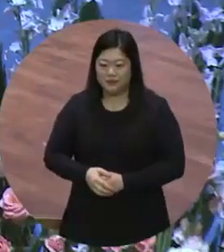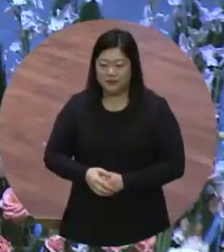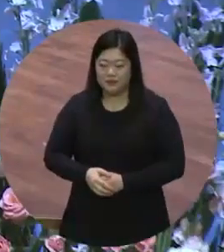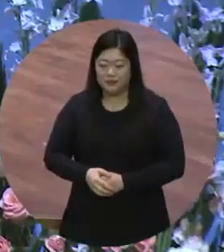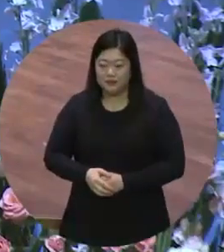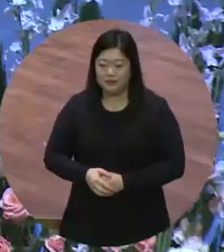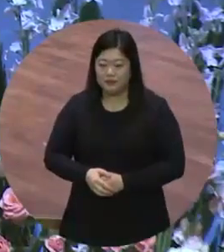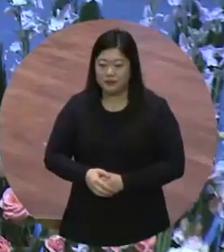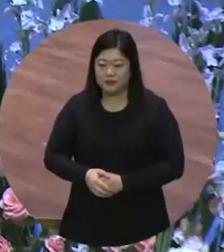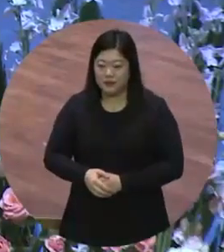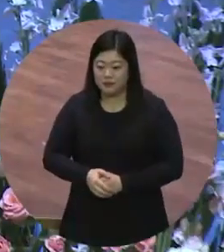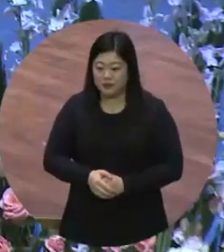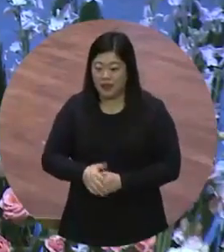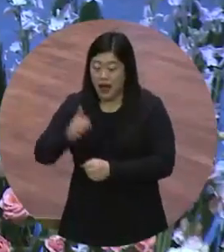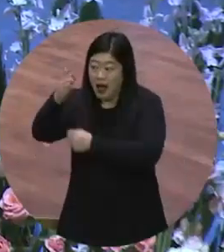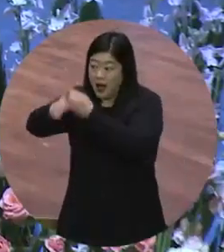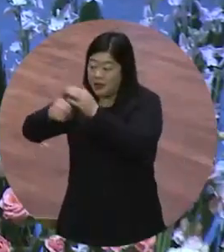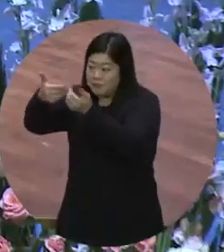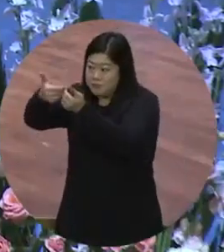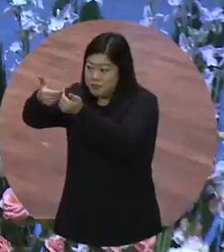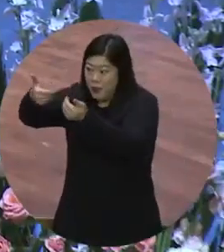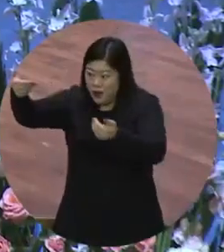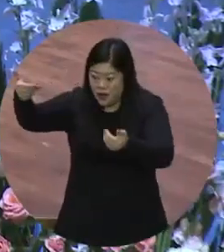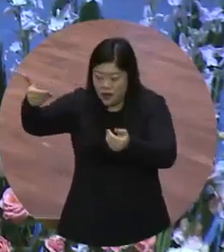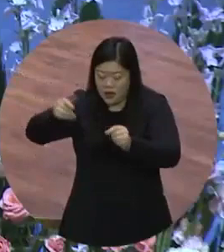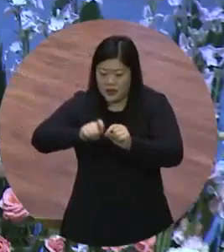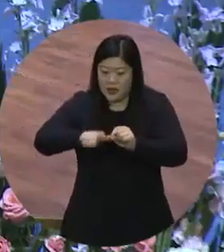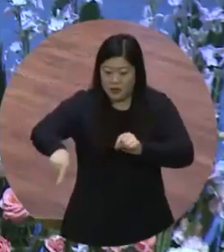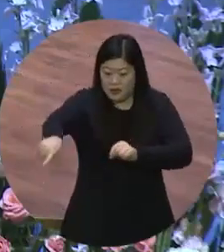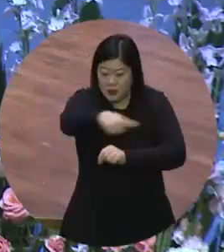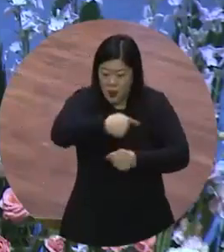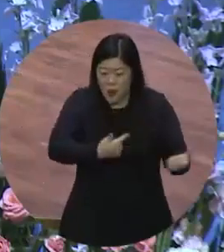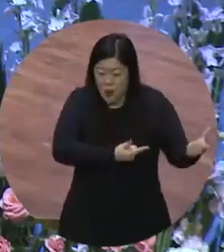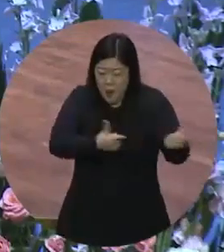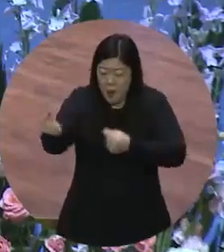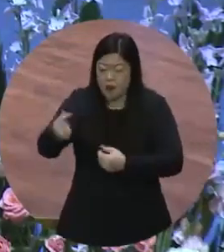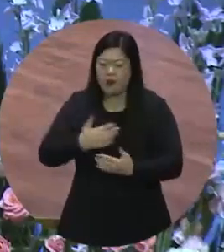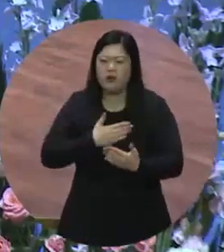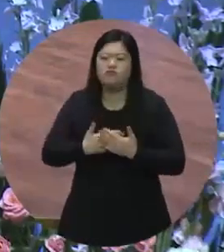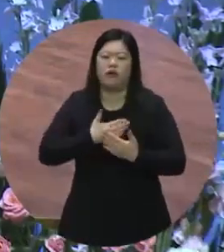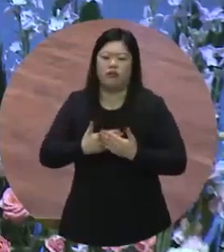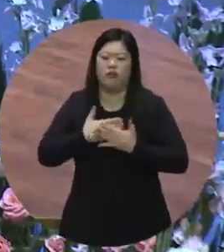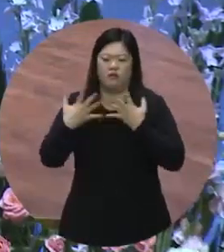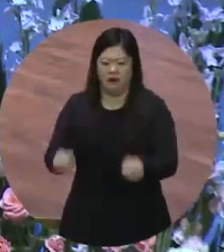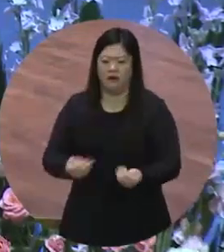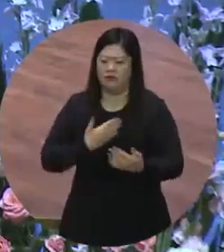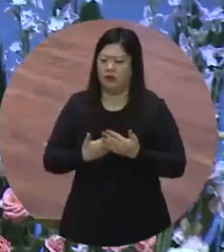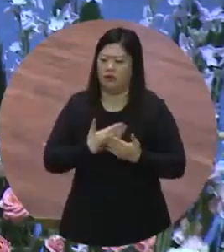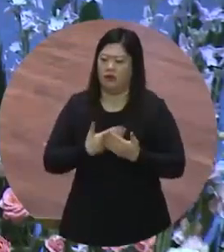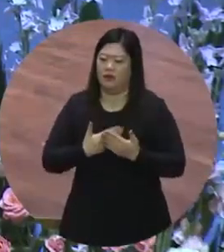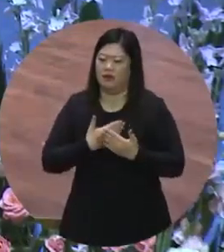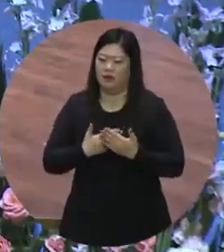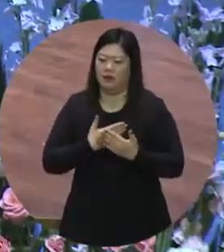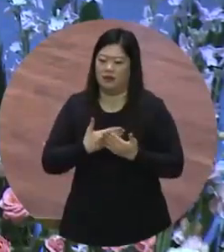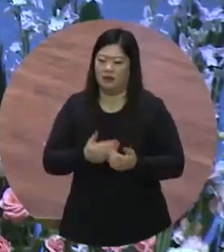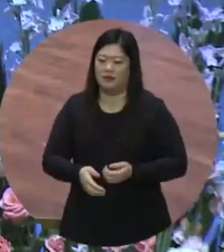평안이 사라지고. 하나님을 떠난 사람, 하나님 없는 사람, 누구나 다 부르신다. 평안 없어요.